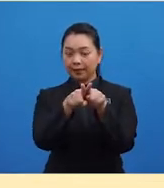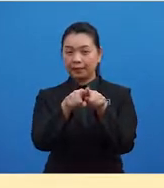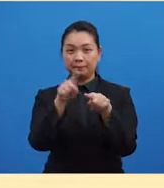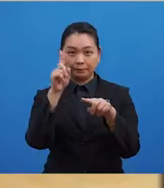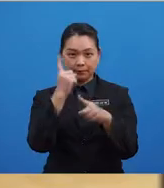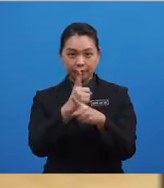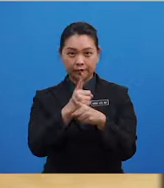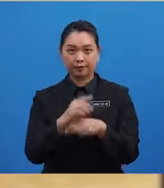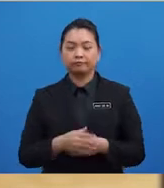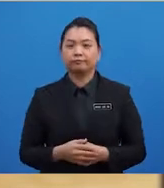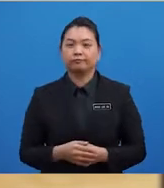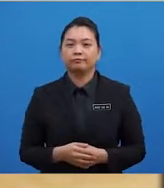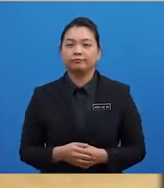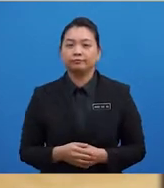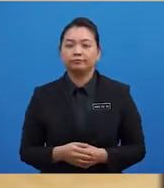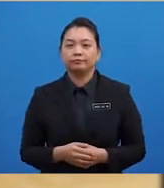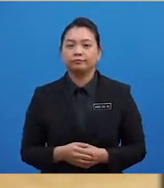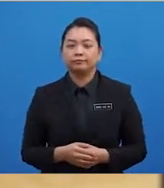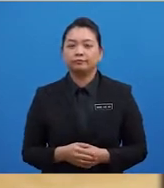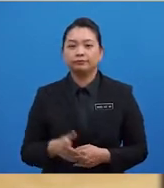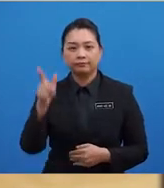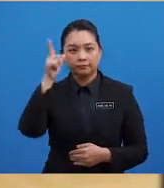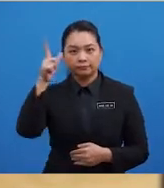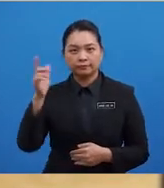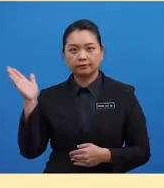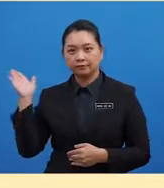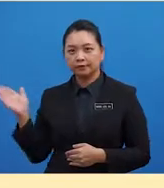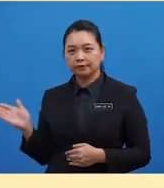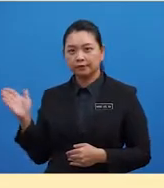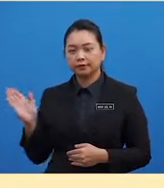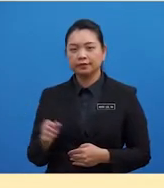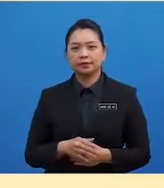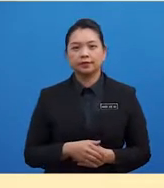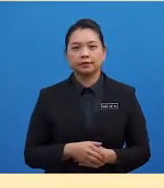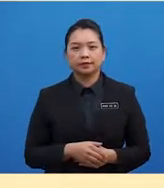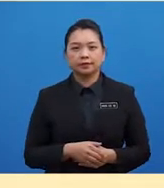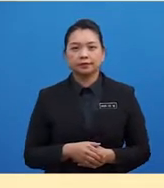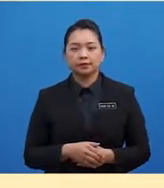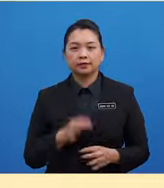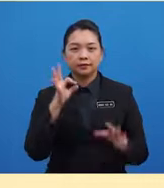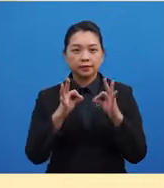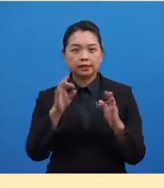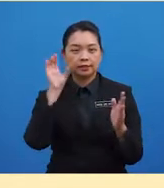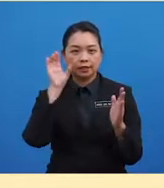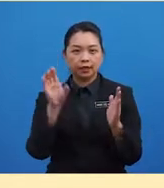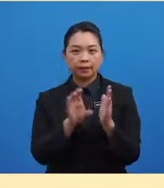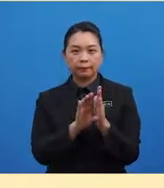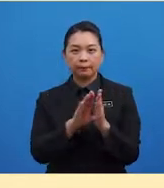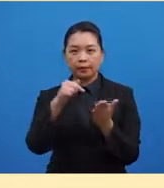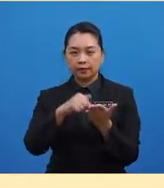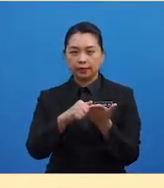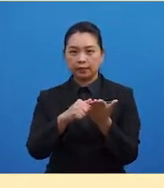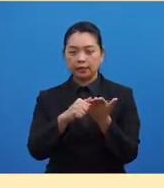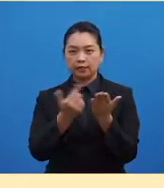bentuk. Baiklah murid-murid, lihat pula paparan ini sekarang. Jika gambar ini dilipat pada